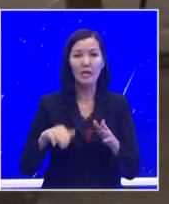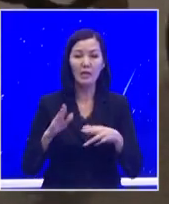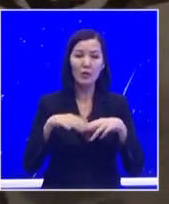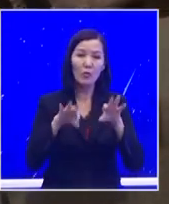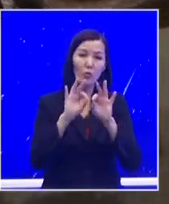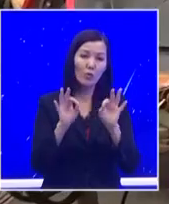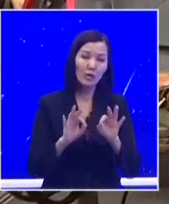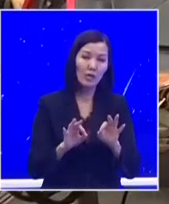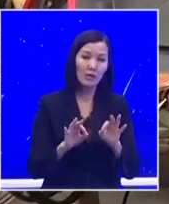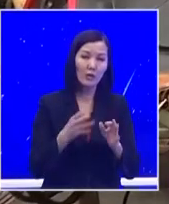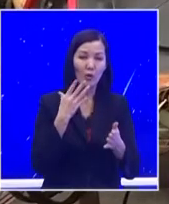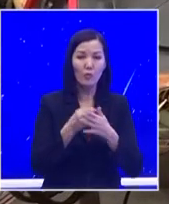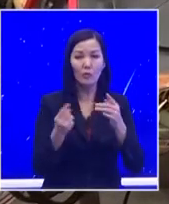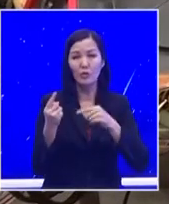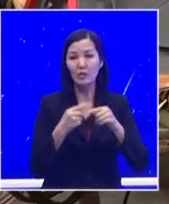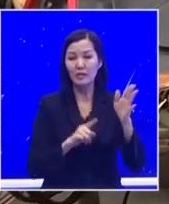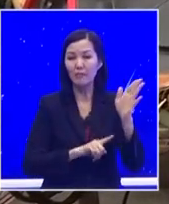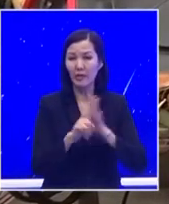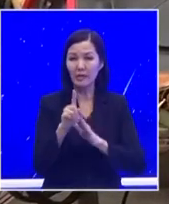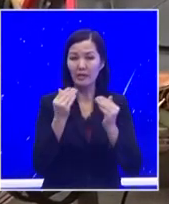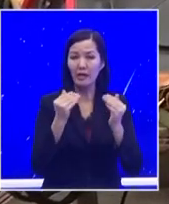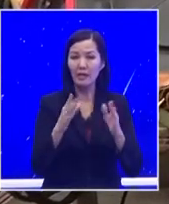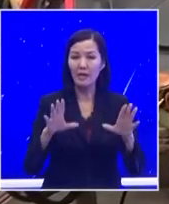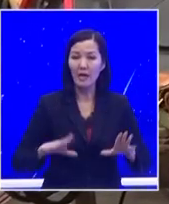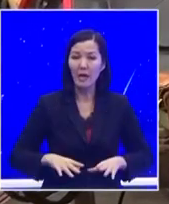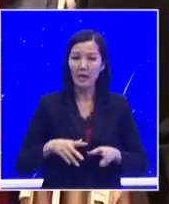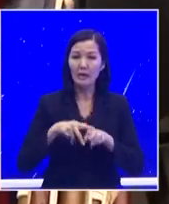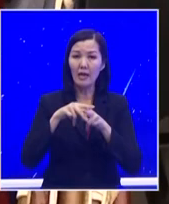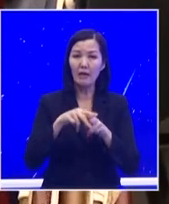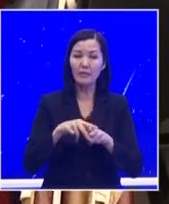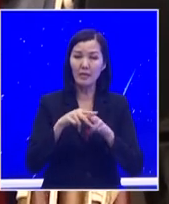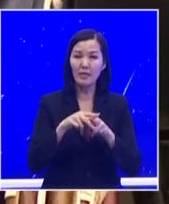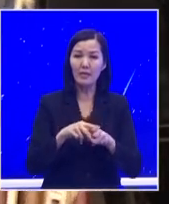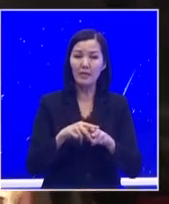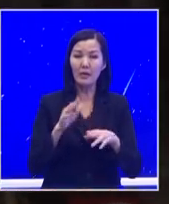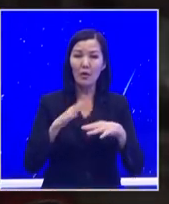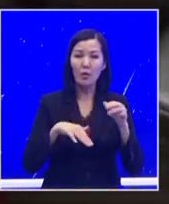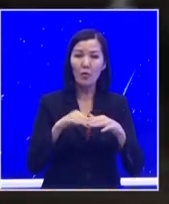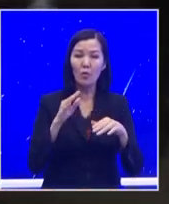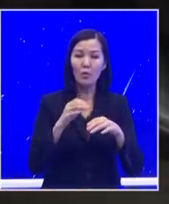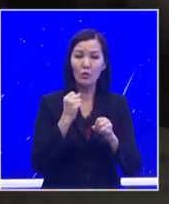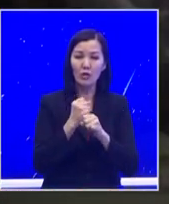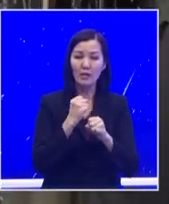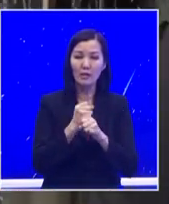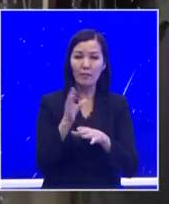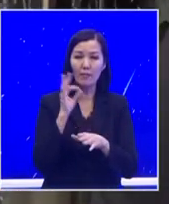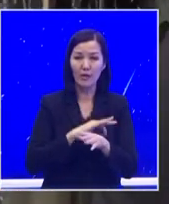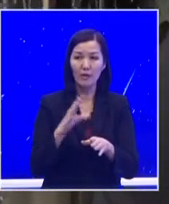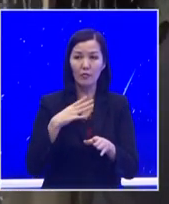қолөнерлігін пайдаға асырып, өз ісін бастап кетеді. Ат әбзелдерін түрлі бұйымдарды қолдан жасап, кәсібінен нәсіп тауып